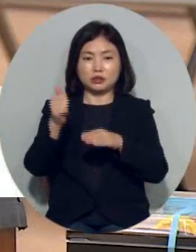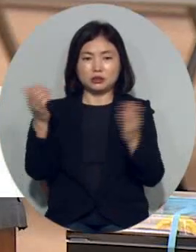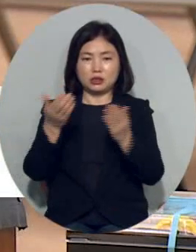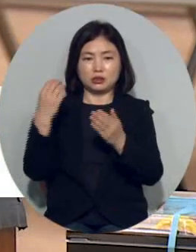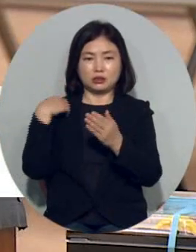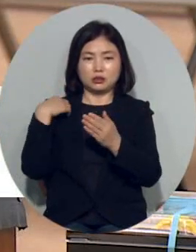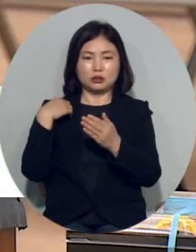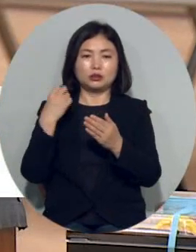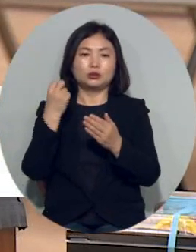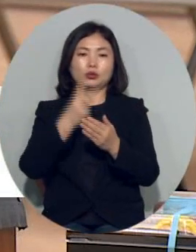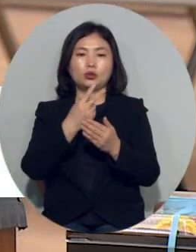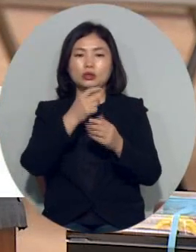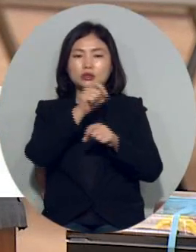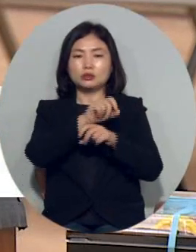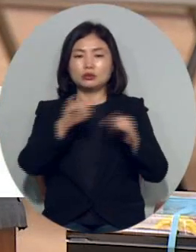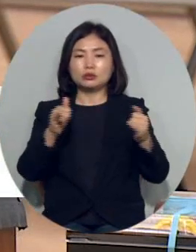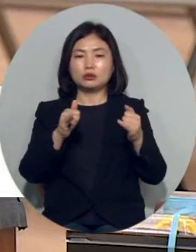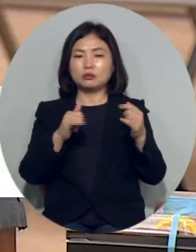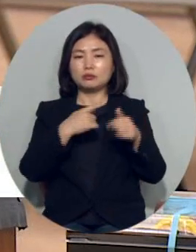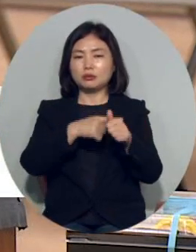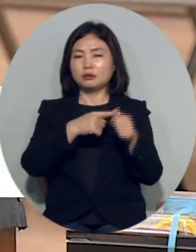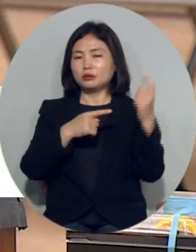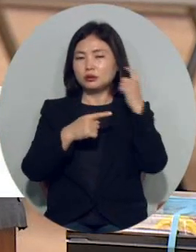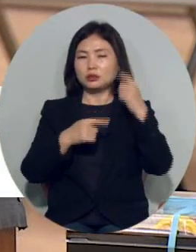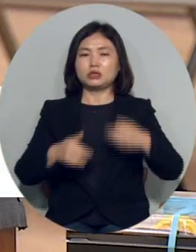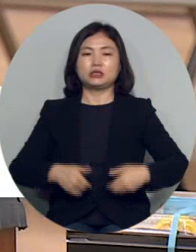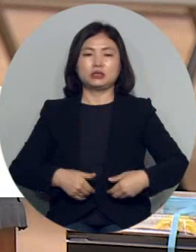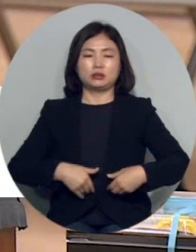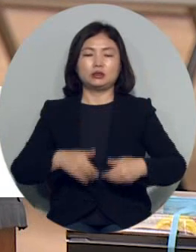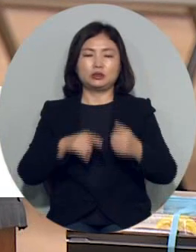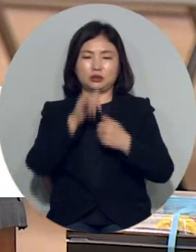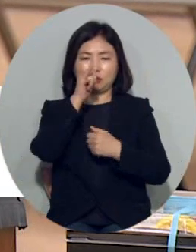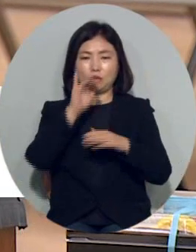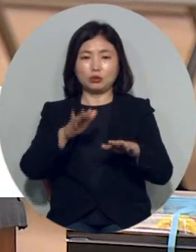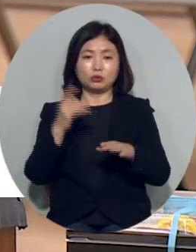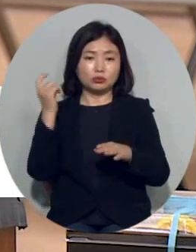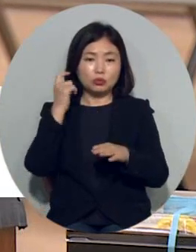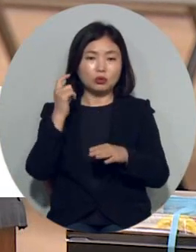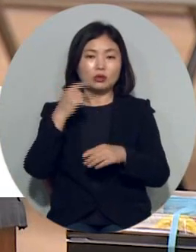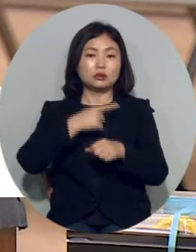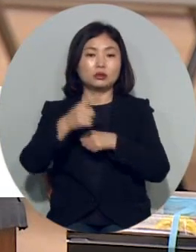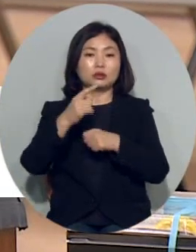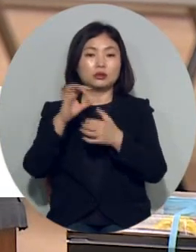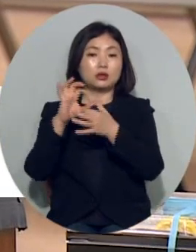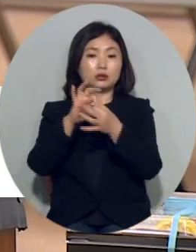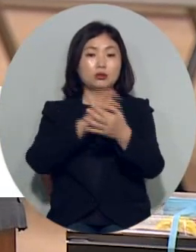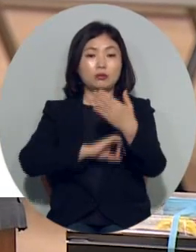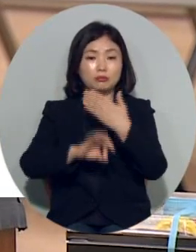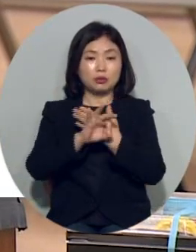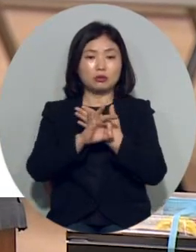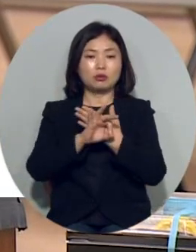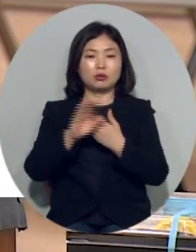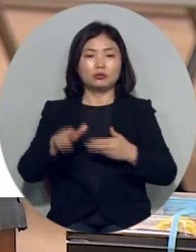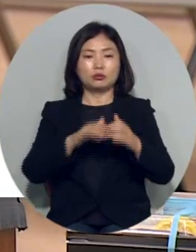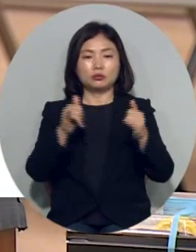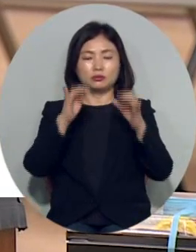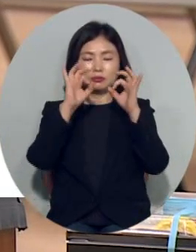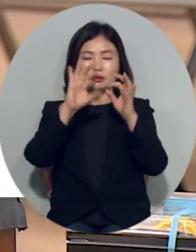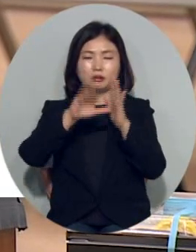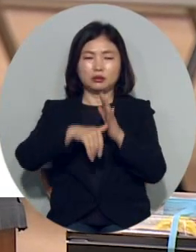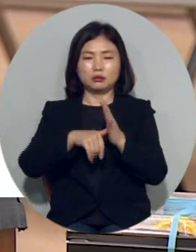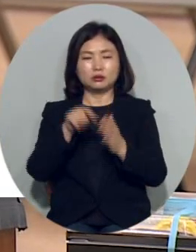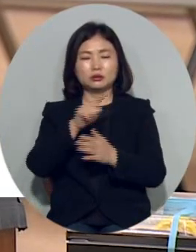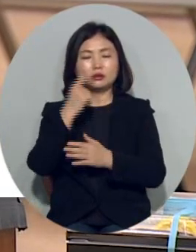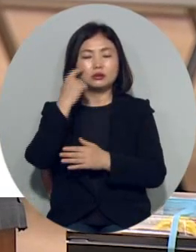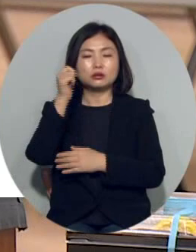우리 직원들도 한 번쯤은 들어야 될 이유가 있을 겁니다. 여기 와서 오늘 또 듣고 내년에 또 이렇게 한다면 도민들이 볼 때